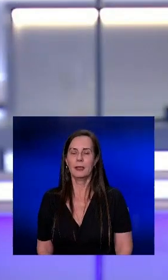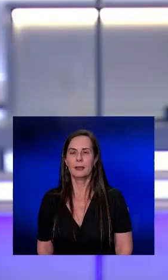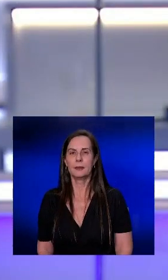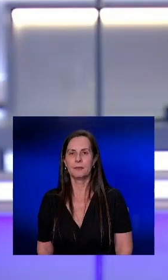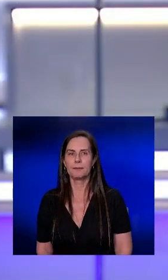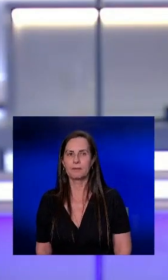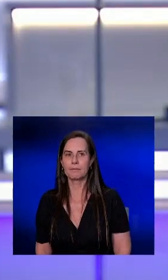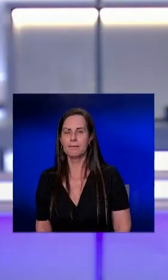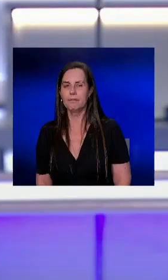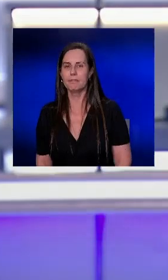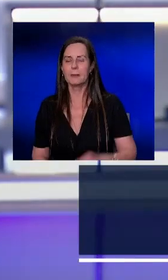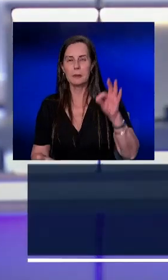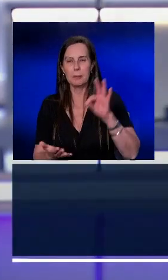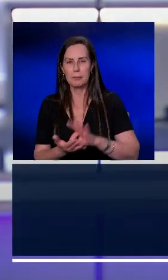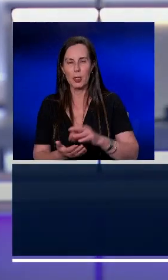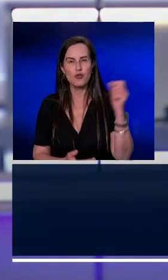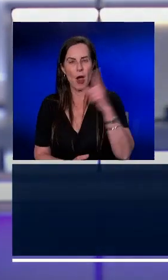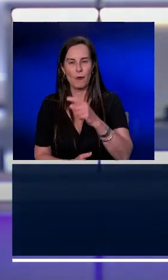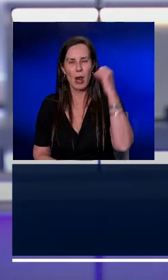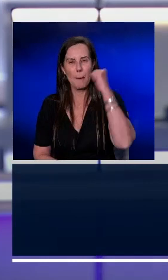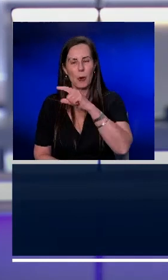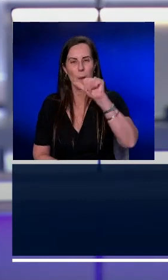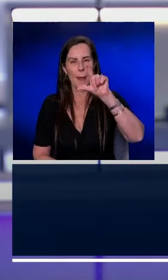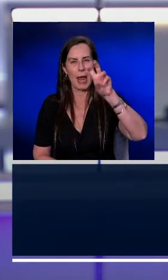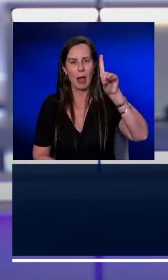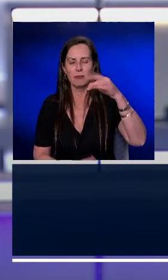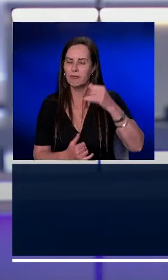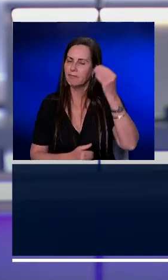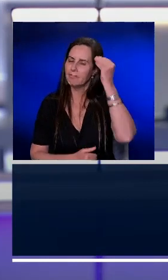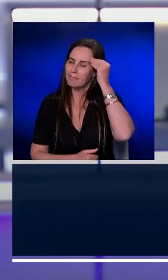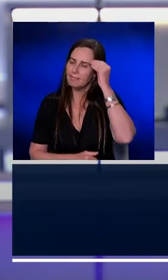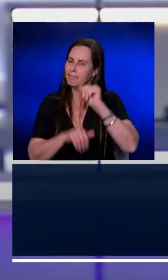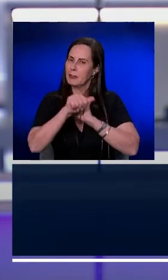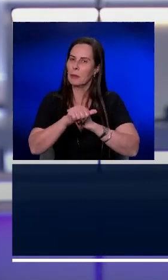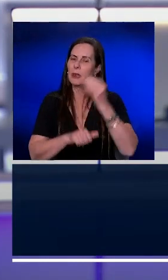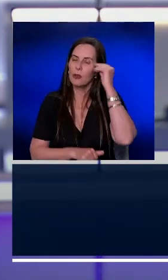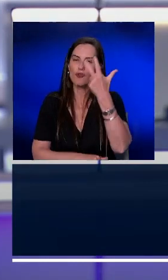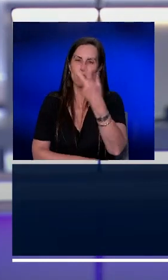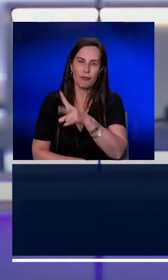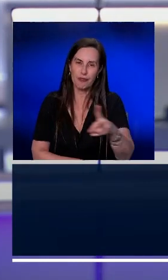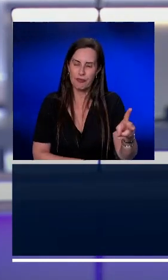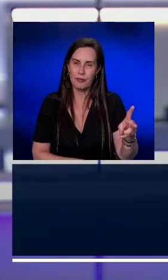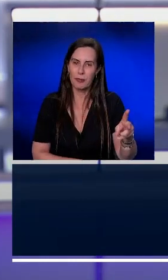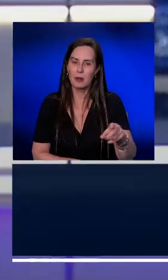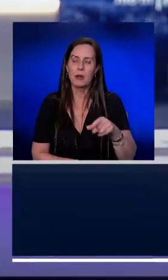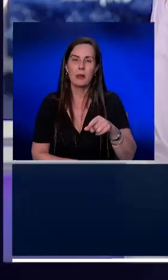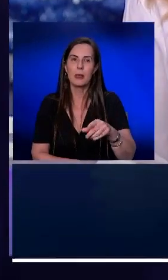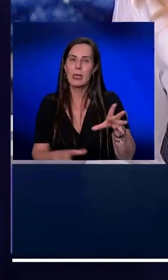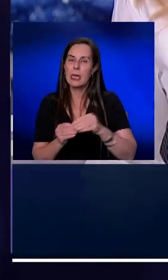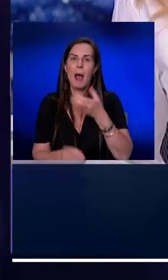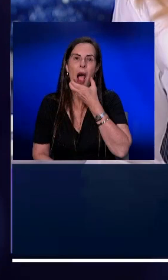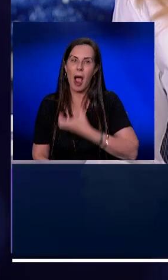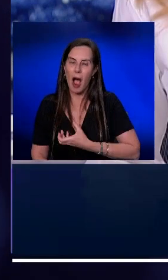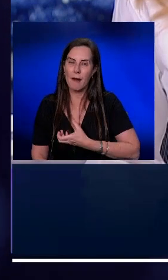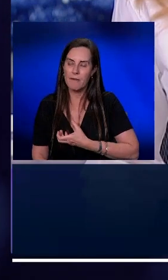שבוע לפיגוע באלעד, מאות תושבים מתכנסים הערב לעצרת תמיכה וחיזוק לזכר שלושת הנרצחים. זה קורה במעמד הרב הראשי,